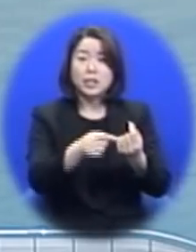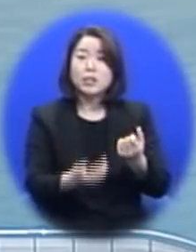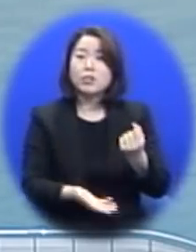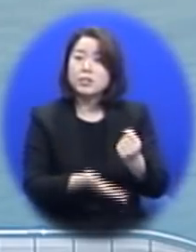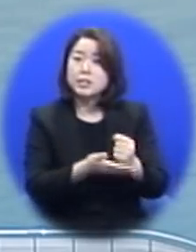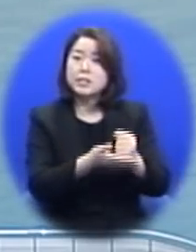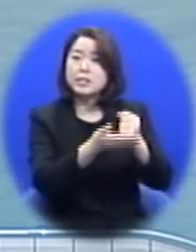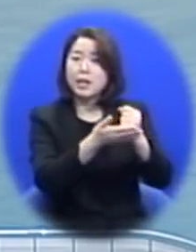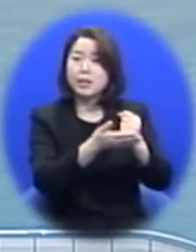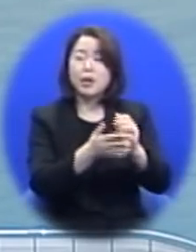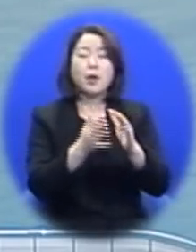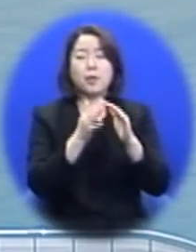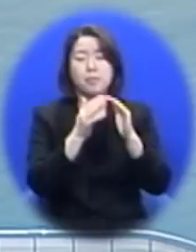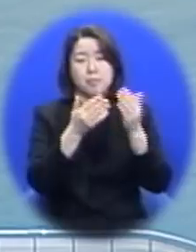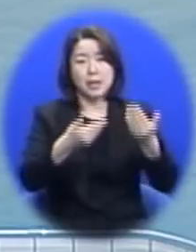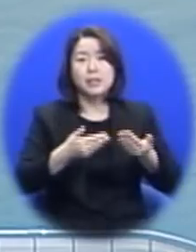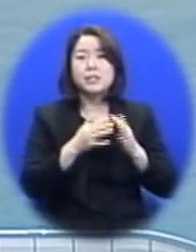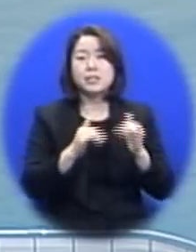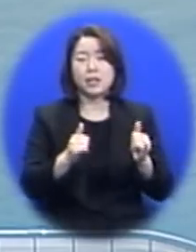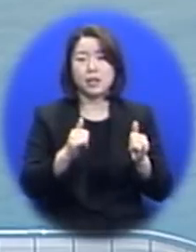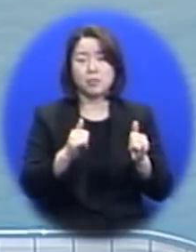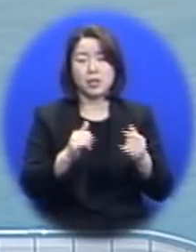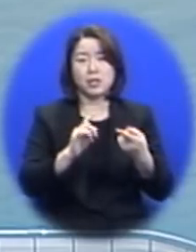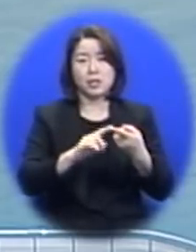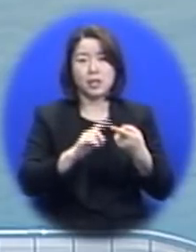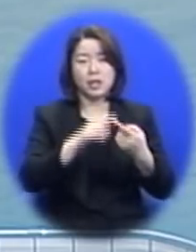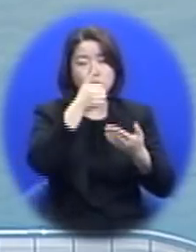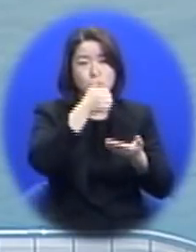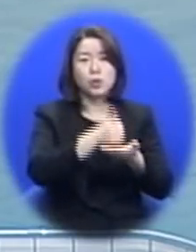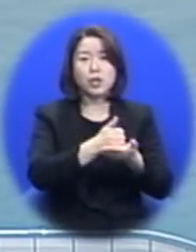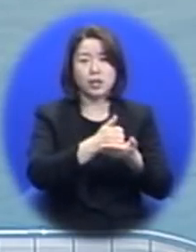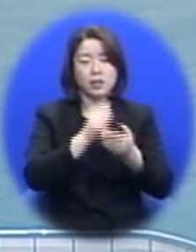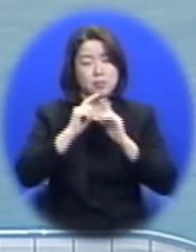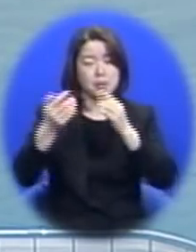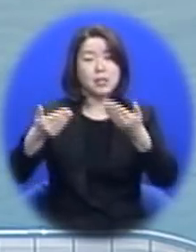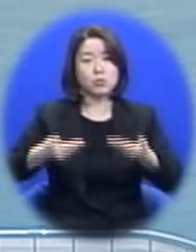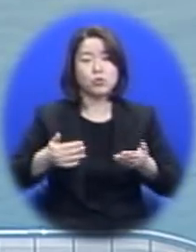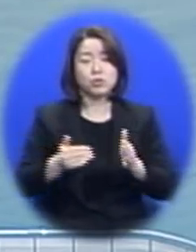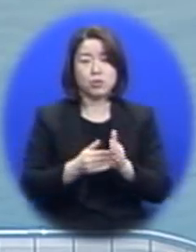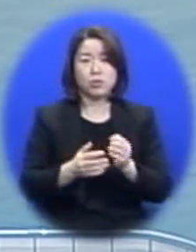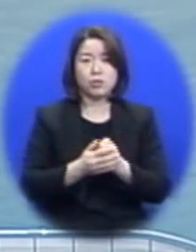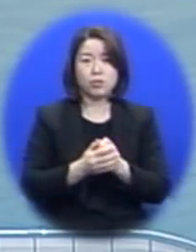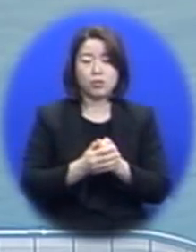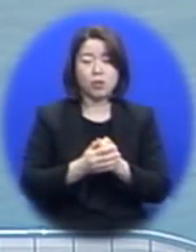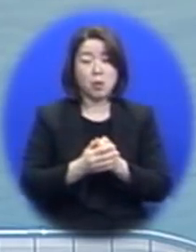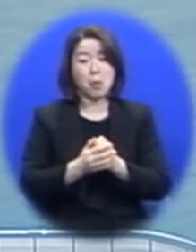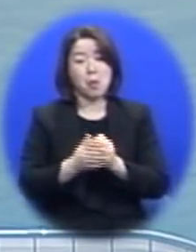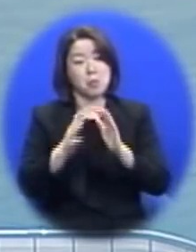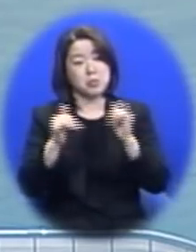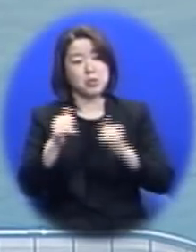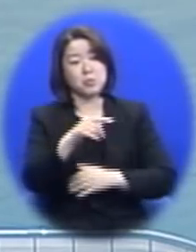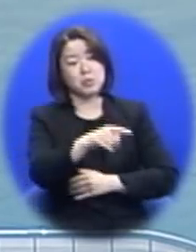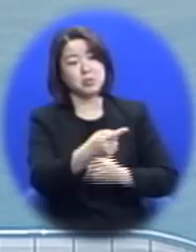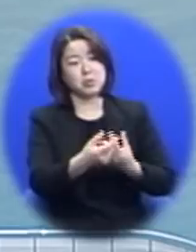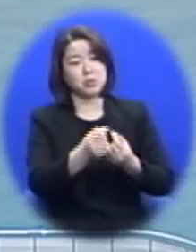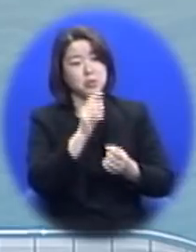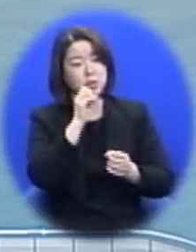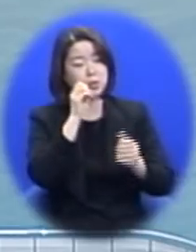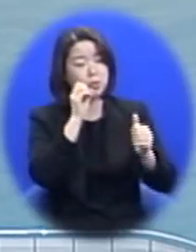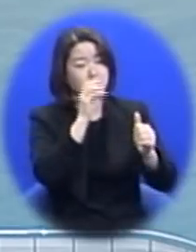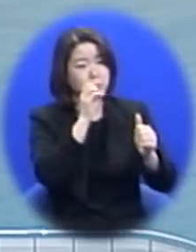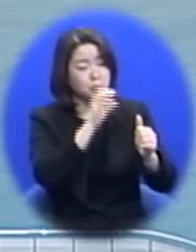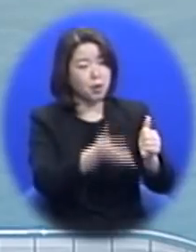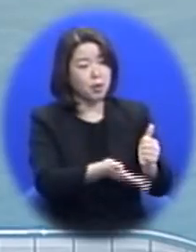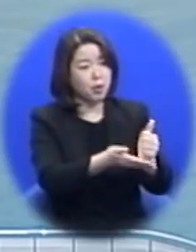칭찬받는 사람들의 죄에 대하여 말씀하고 있는 겁니다. 사람들이 그렇게 이야기를 하니까 정말 자기가